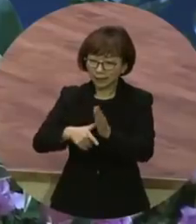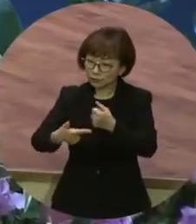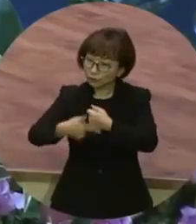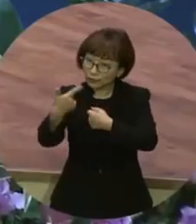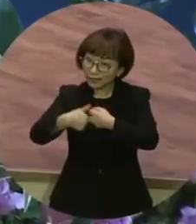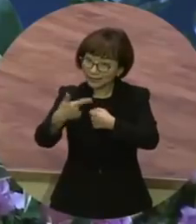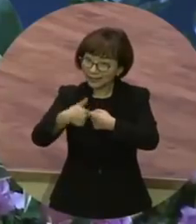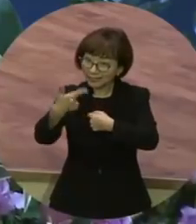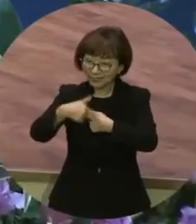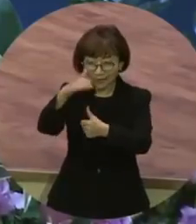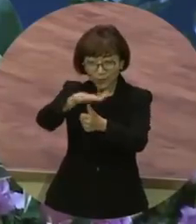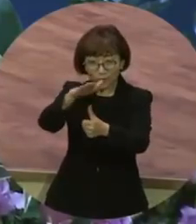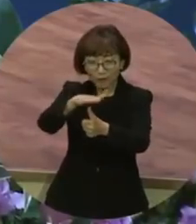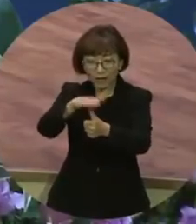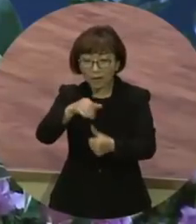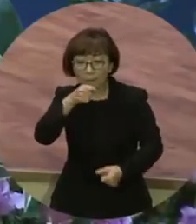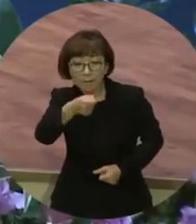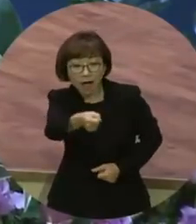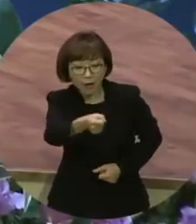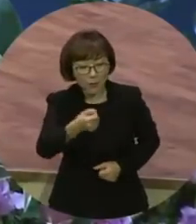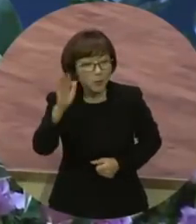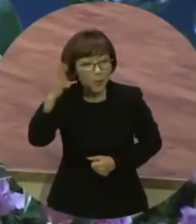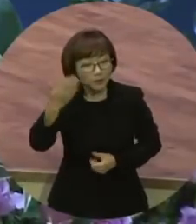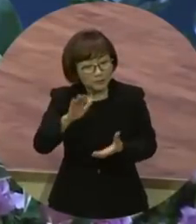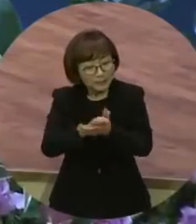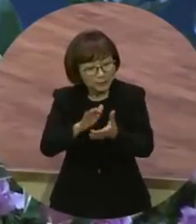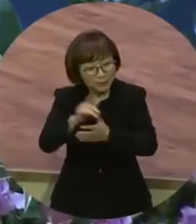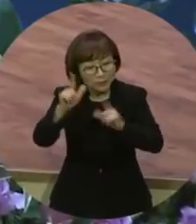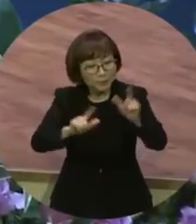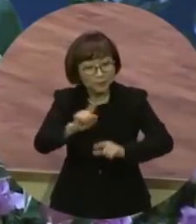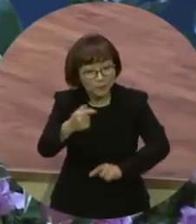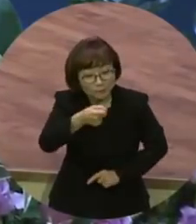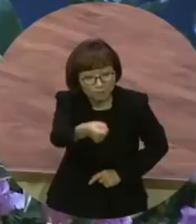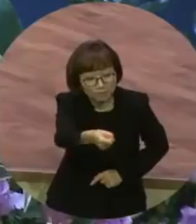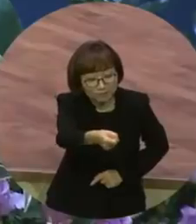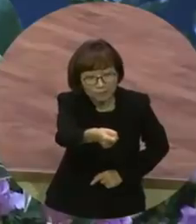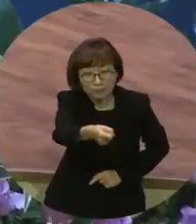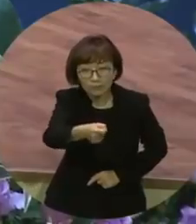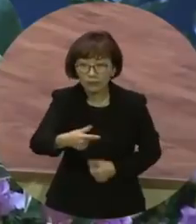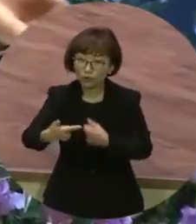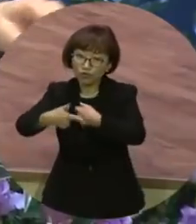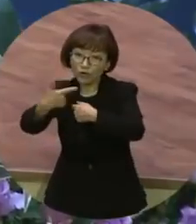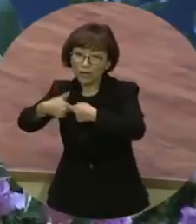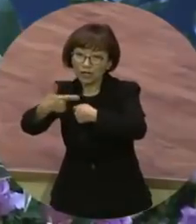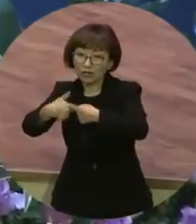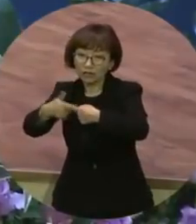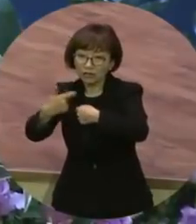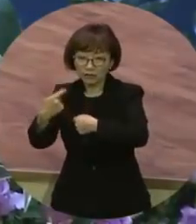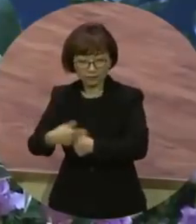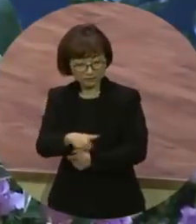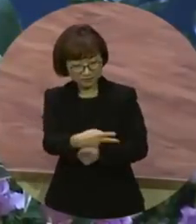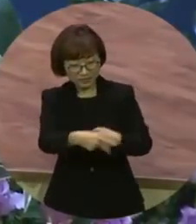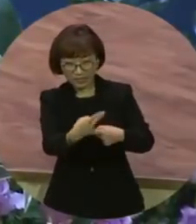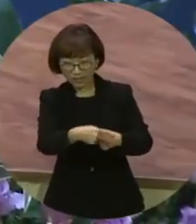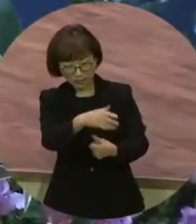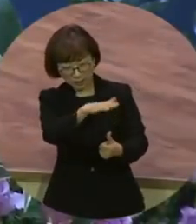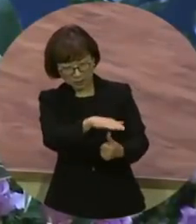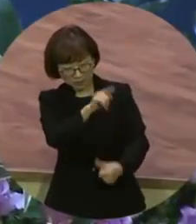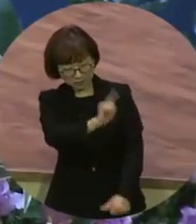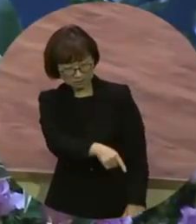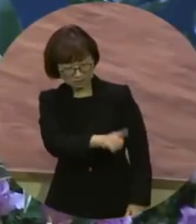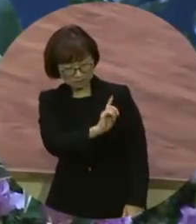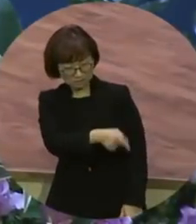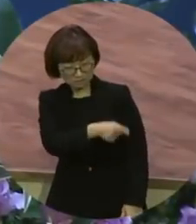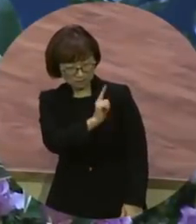인터뷰를 했어요. 요즘 아이들이 어떤 것 같아요? 물어봤어요. 초등학교 6학년한테. 6학년 아이가 2학년짜리를 쳐다보면서 아, 요즘